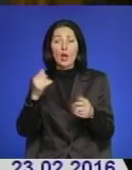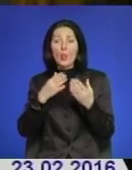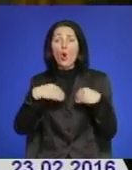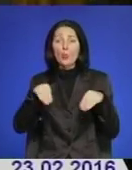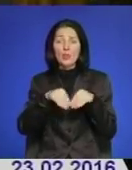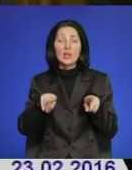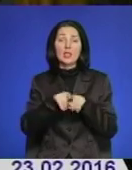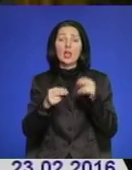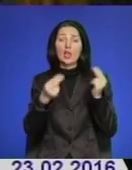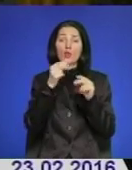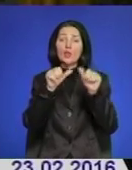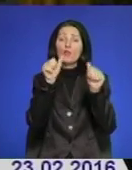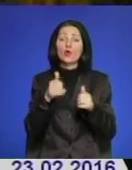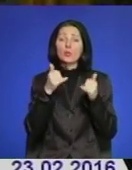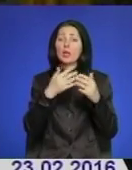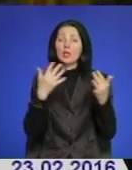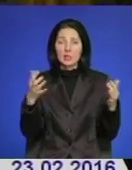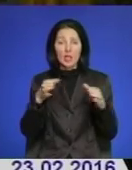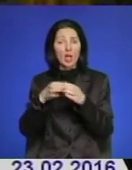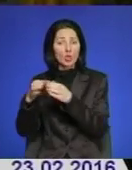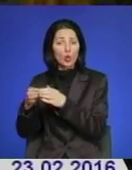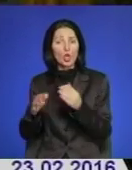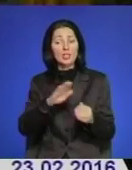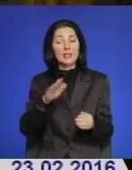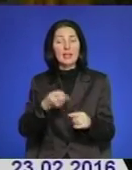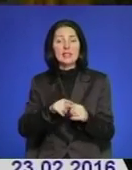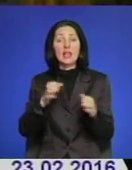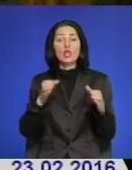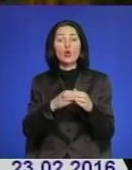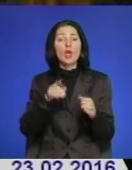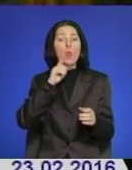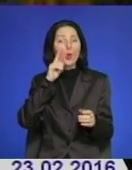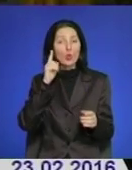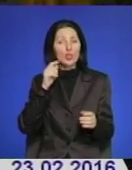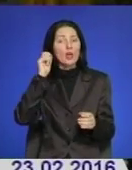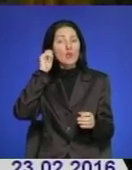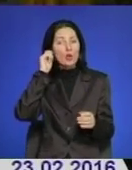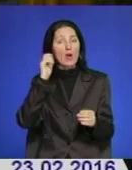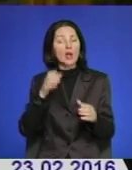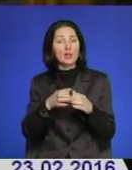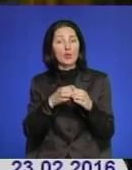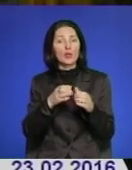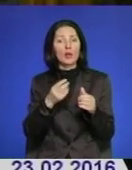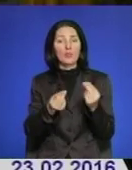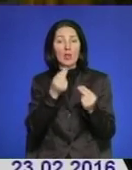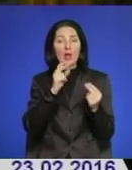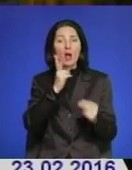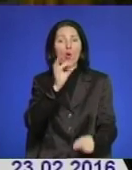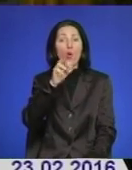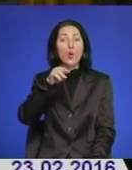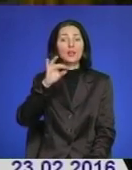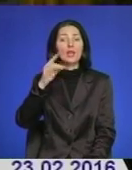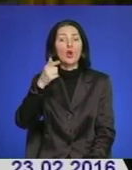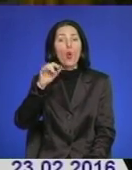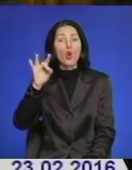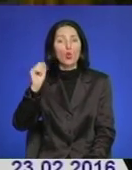ігрових форм для різних категорій дітей. Це категорія молодшої вікової групи, де називається гра «Котигорошко», середньої вікової